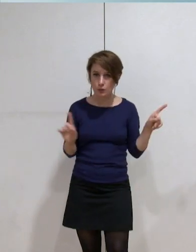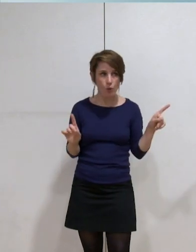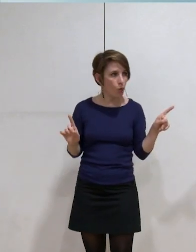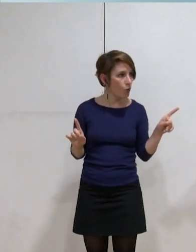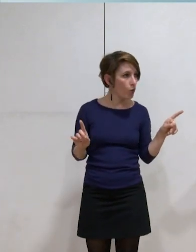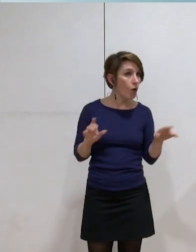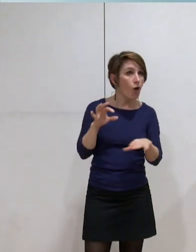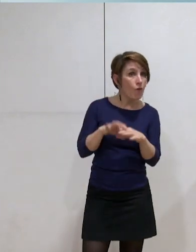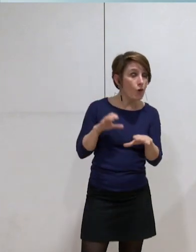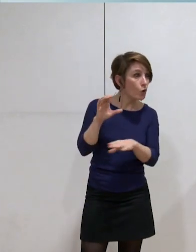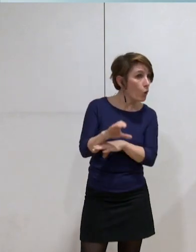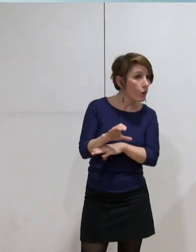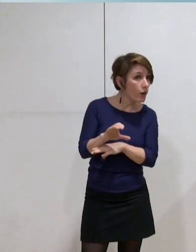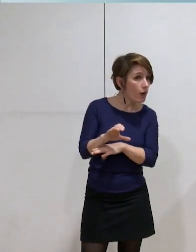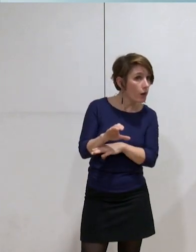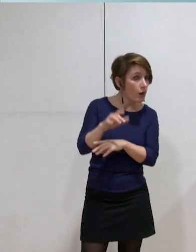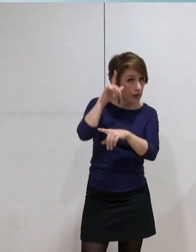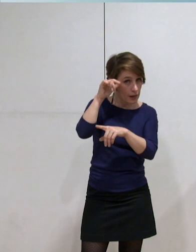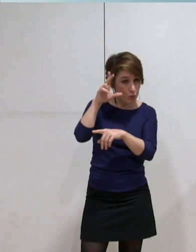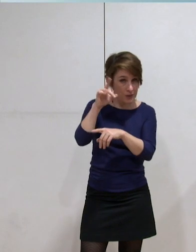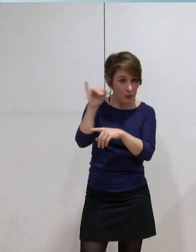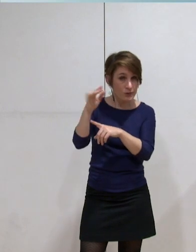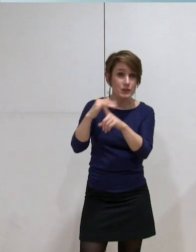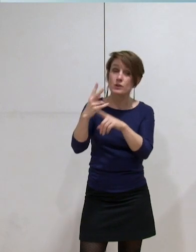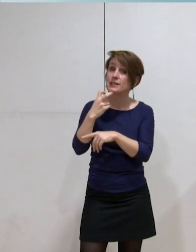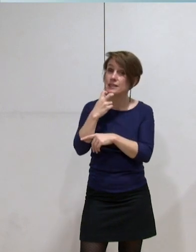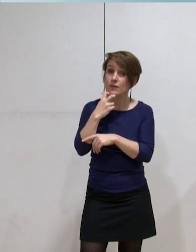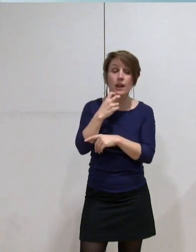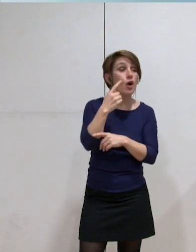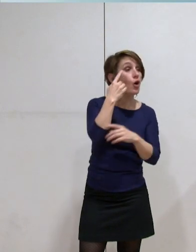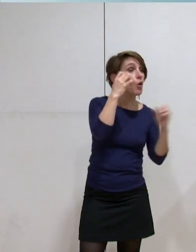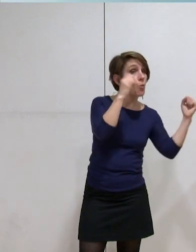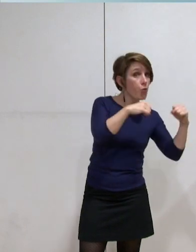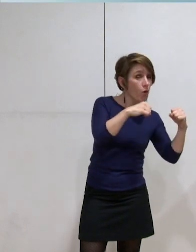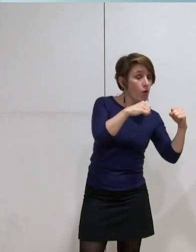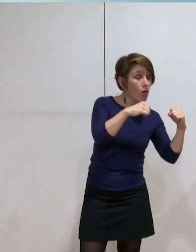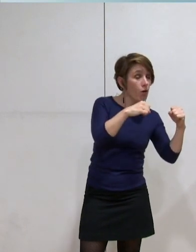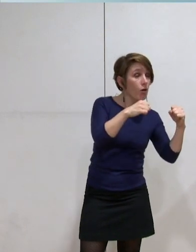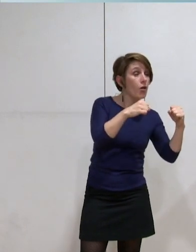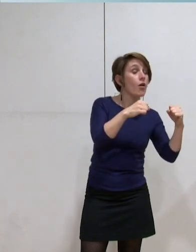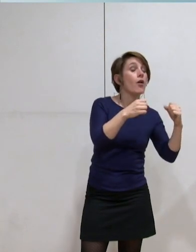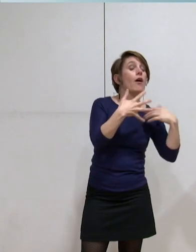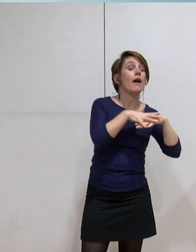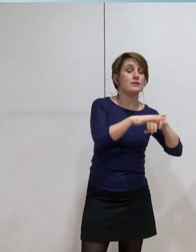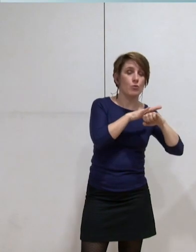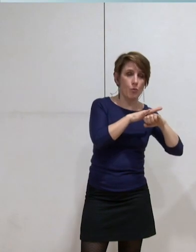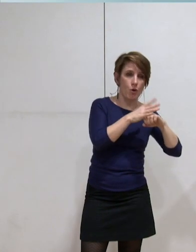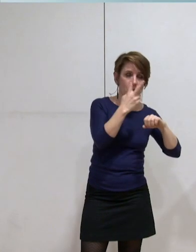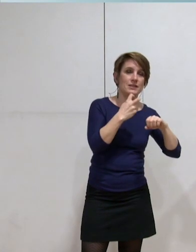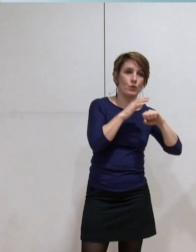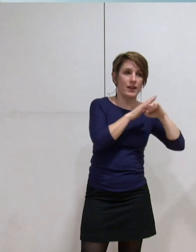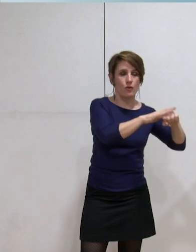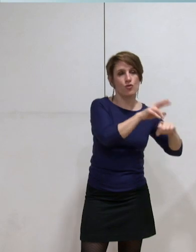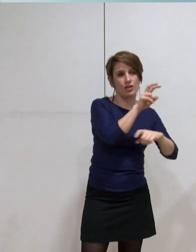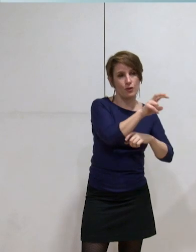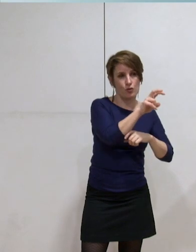qui vote contre donc républicain udi société civile qui vote pour rassemblement citoyen de la gauche